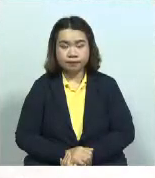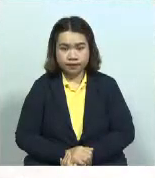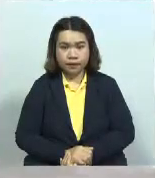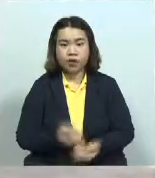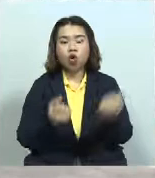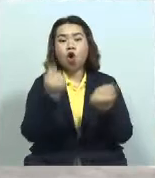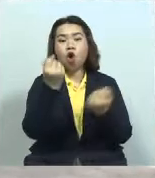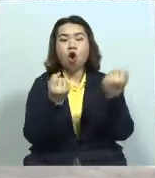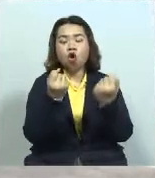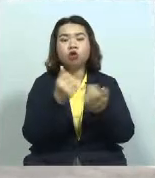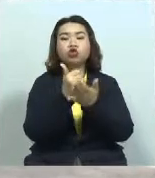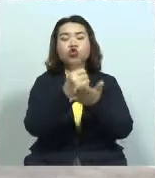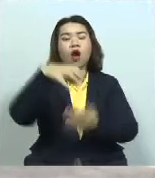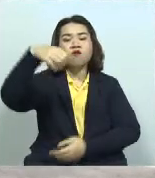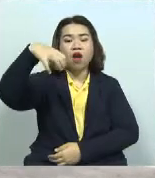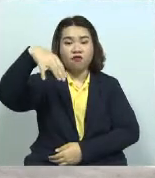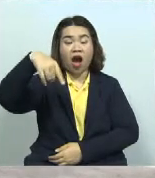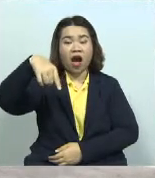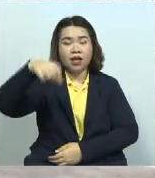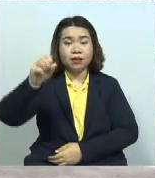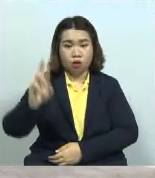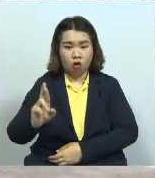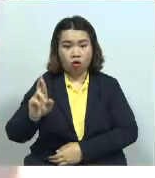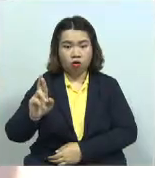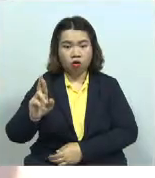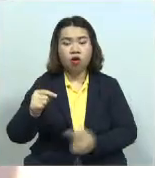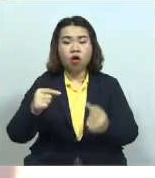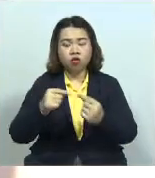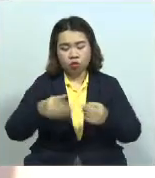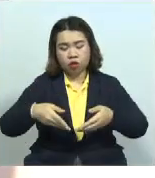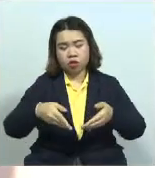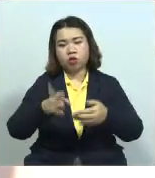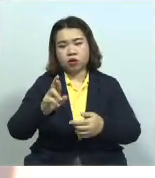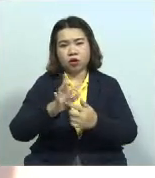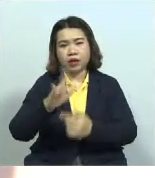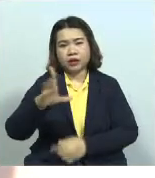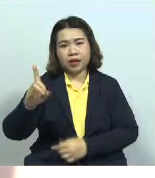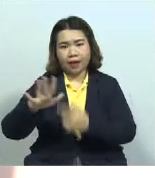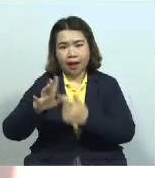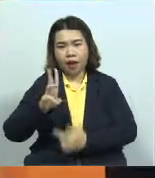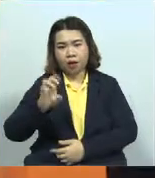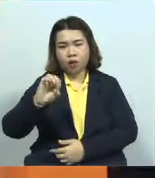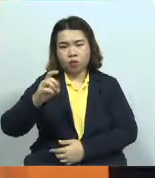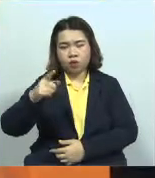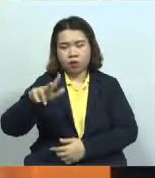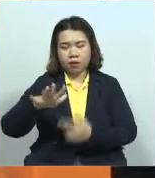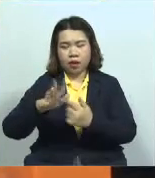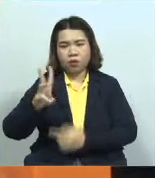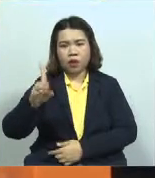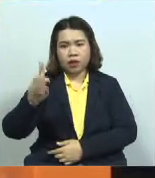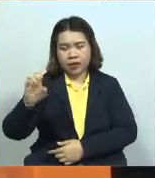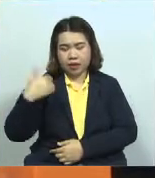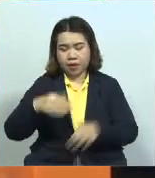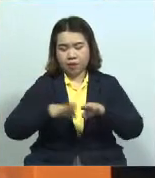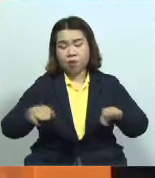รถกำเนิดไฟฟ้าสำรองบริเวณสถานีสูบน้ำรัชดาวิภาวดีทั้ง3คันจอดเตรียมพร้อมรับมือสถาน